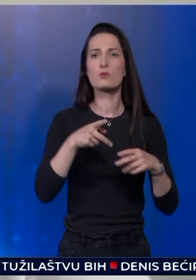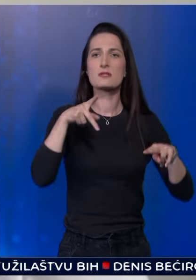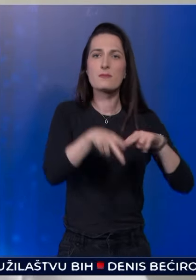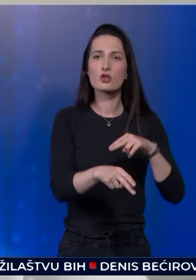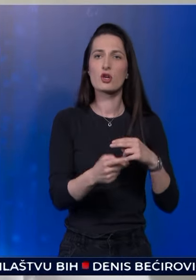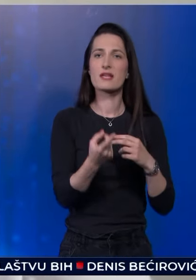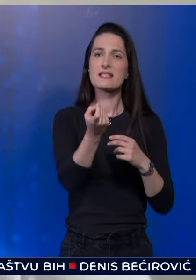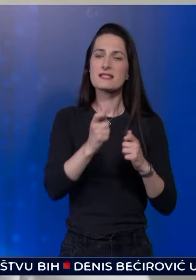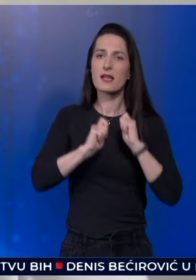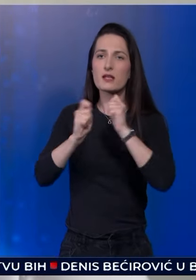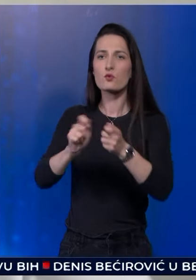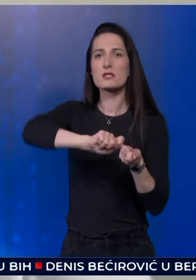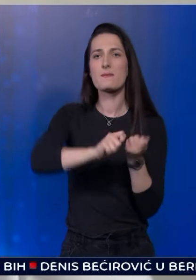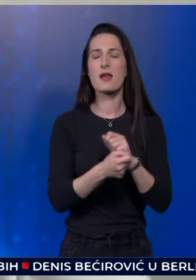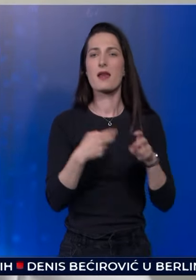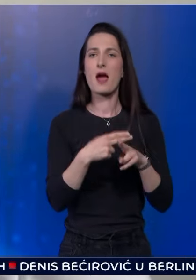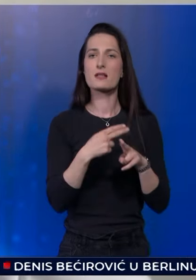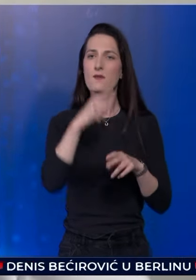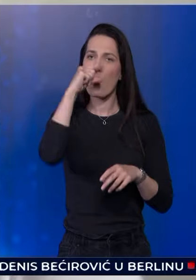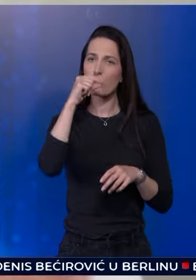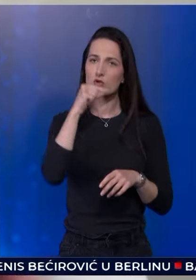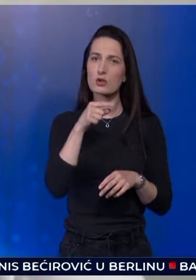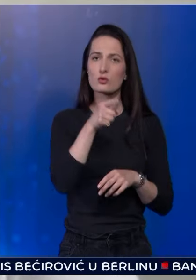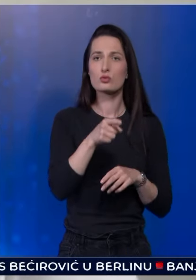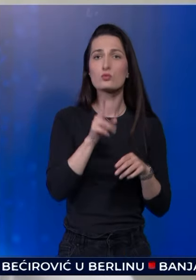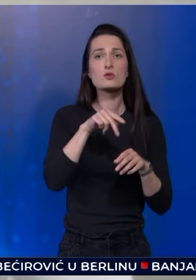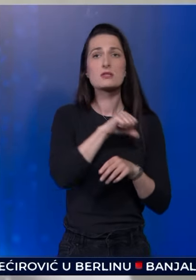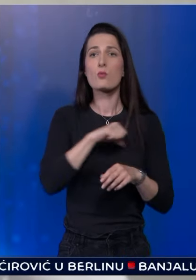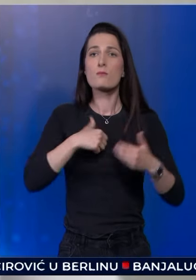potom spriječili inicijativu izmjene naziva